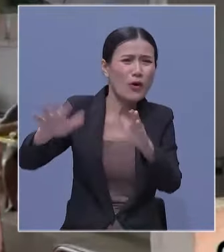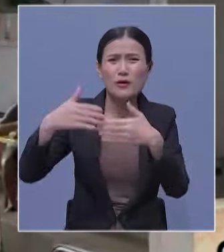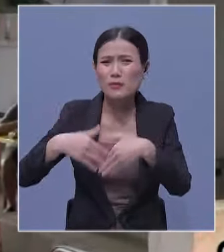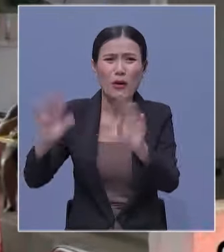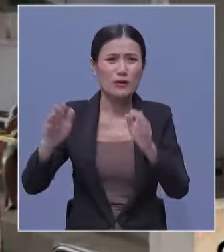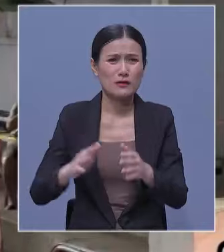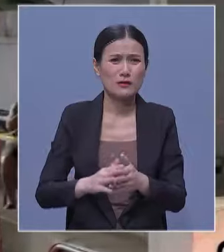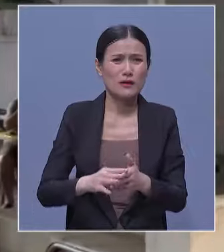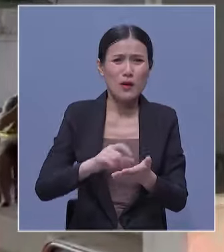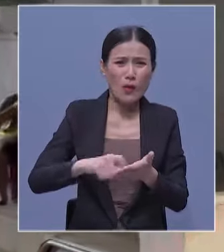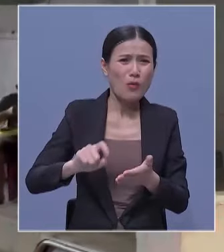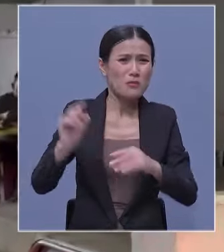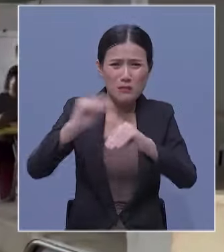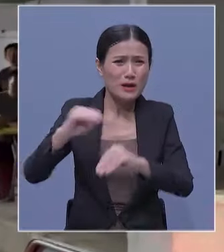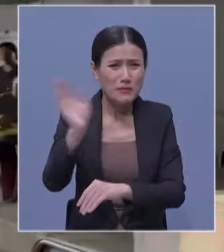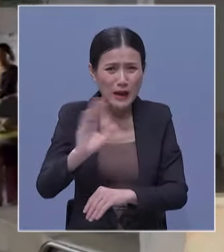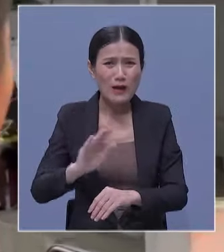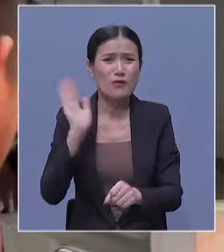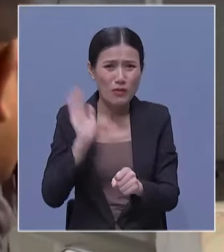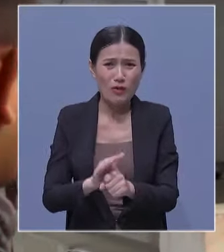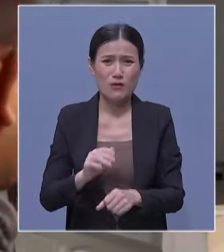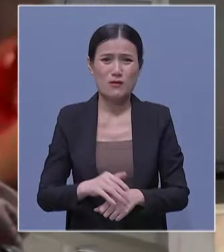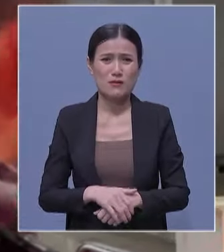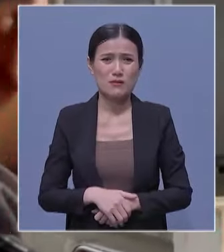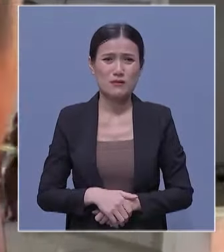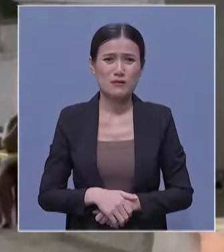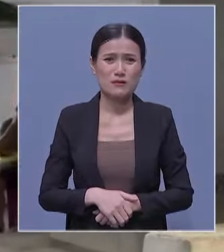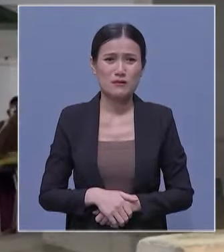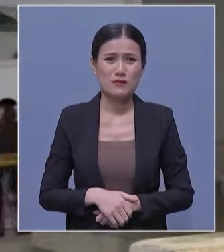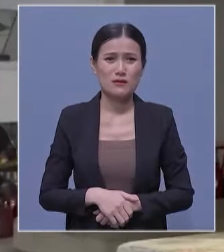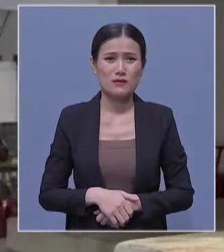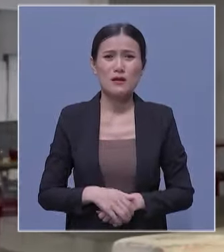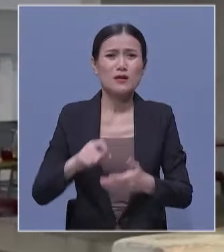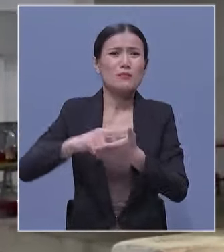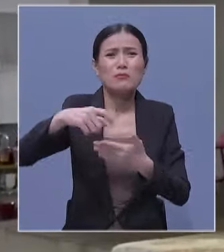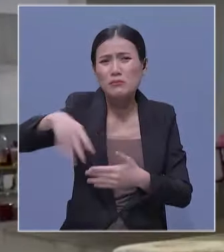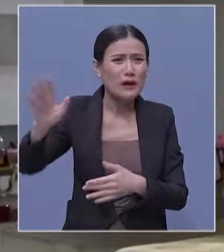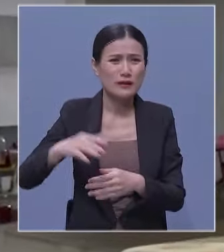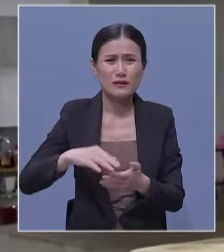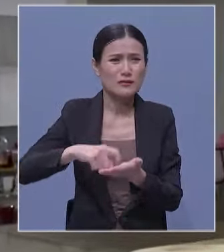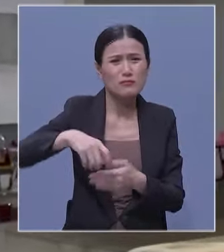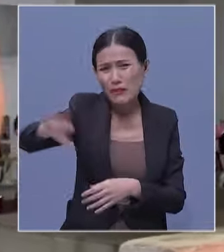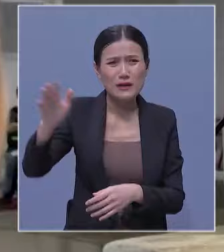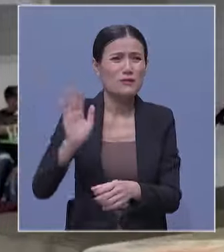ไปเสียพ้อมฉันเป็นว่าเลยฉันเสียไปแล้ว